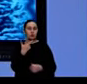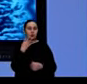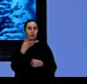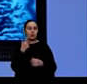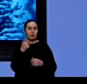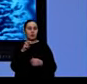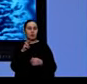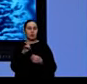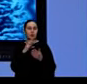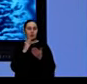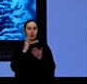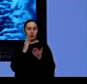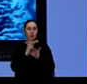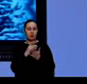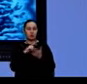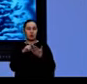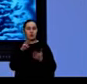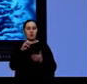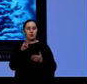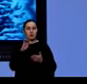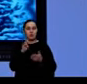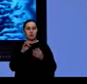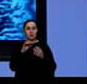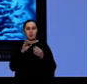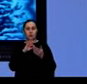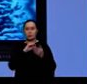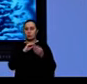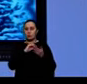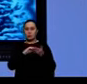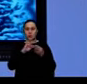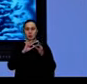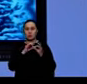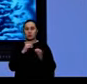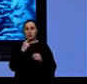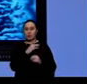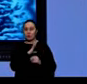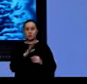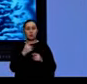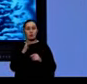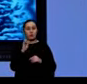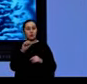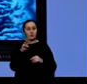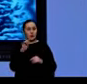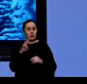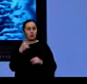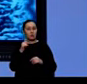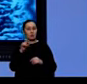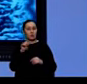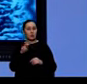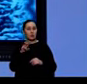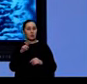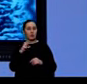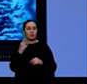3-4 гаптан иборат матн тузишга қийналмадингизми? Жуда яхши, демак, ватан,